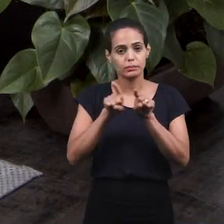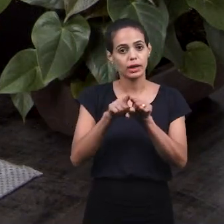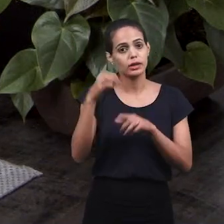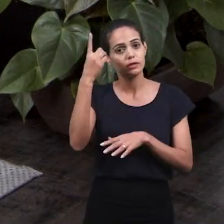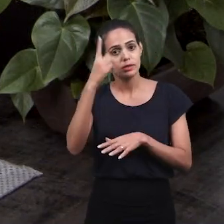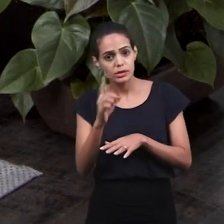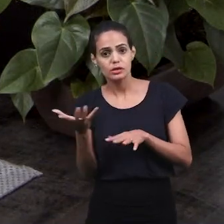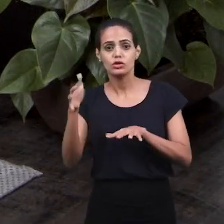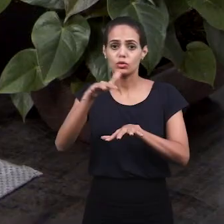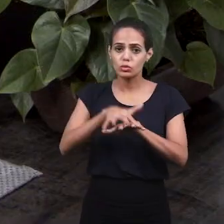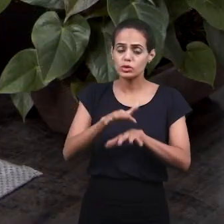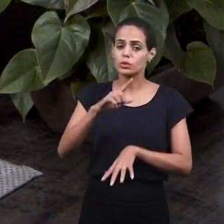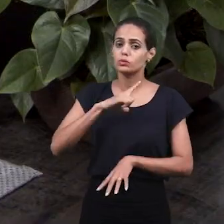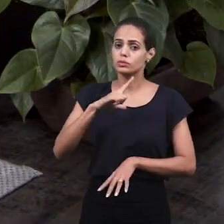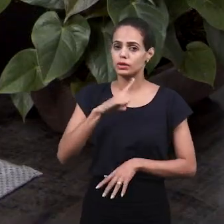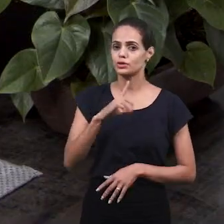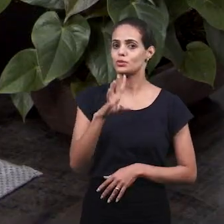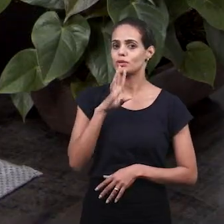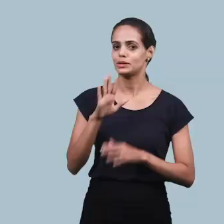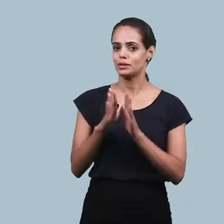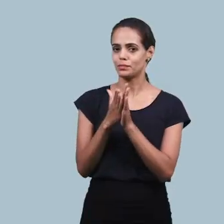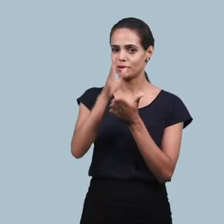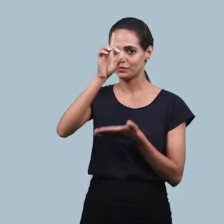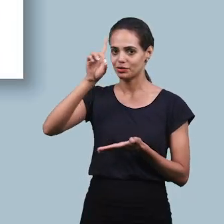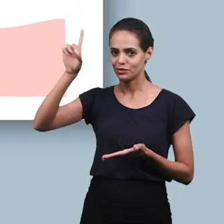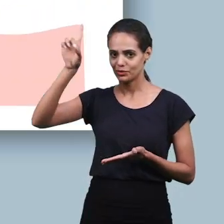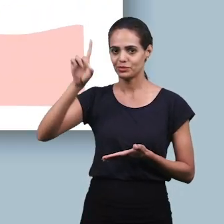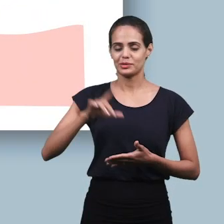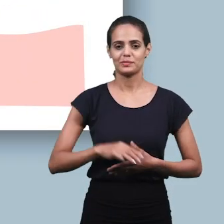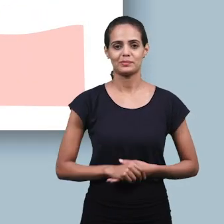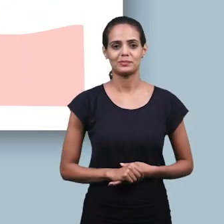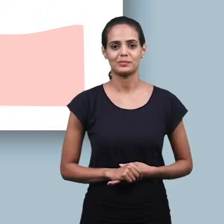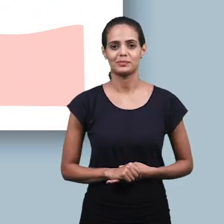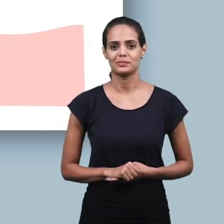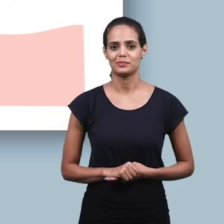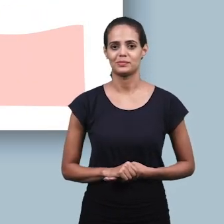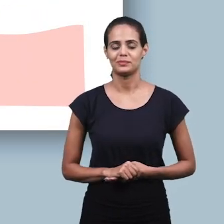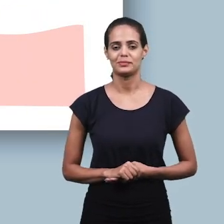connaître la parole de Dieu. A palavra de Deus.